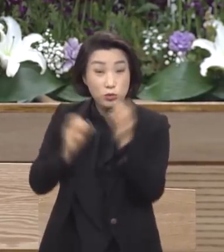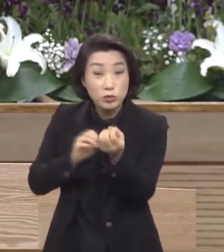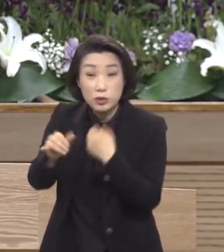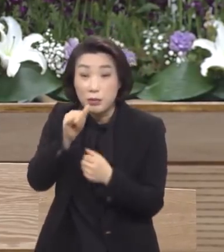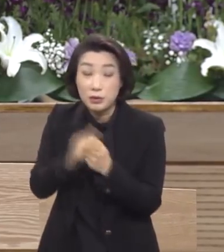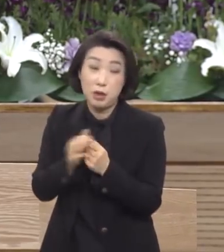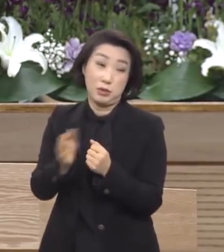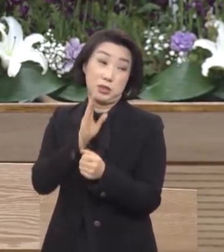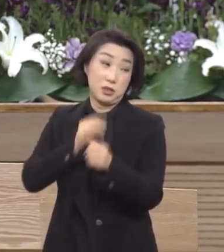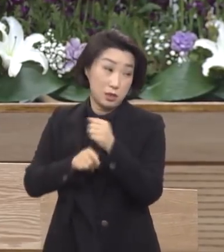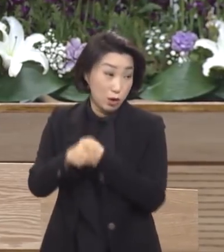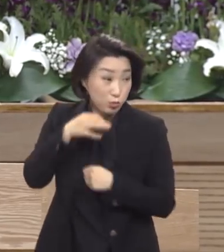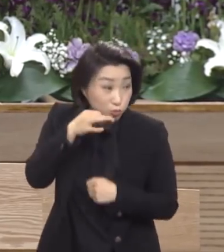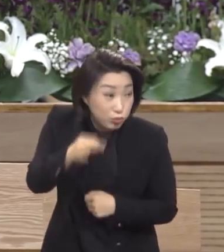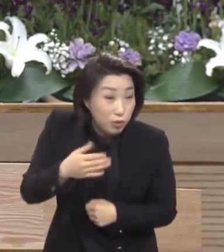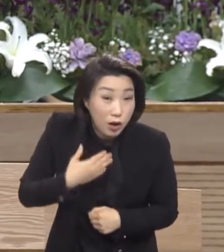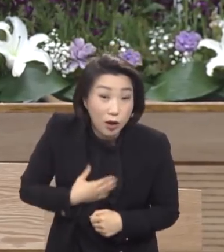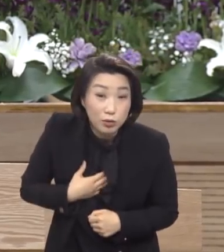때문에 진리야.